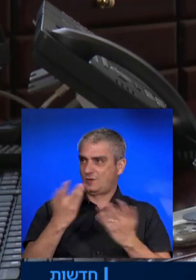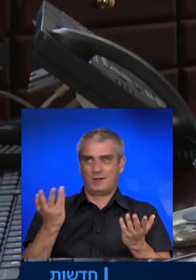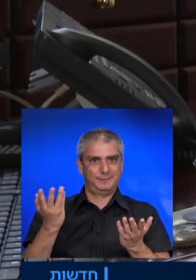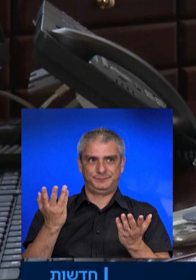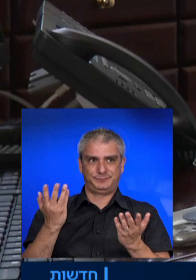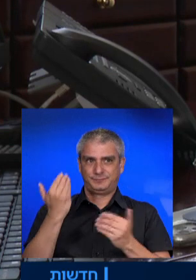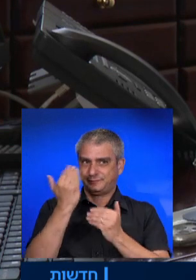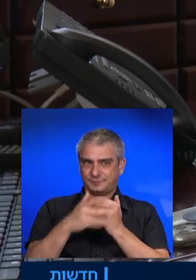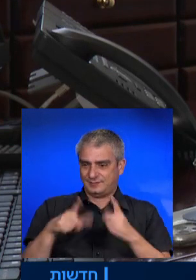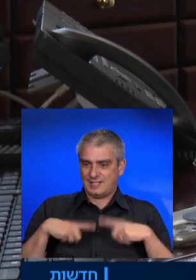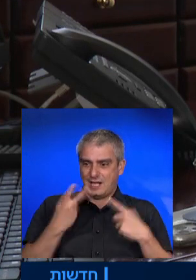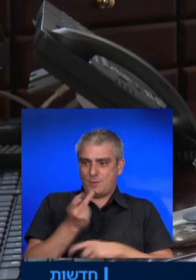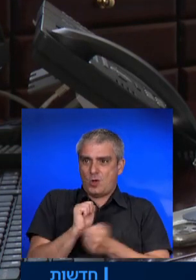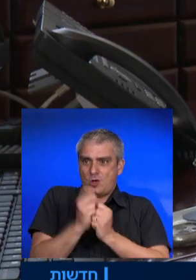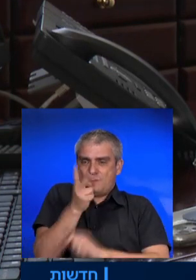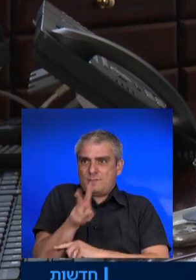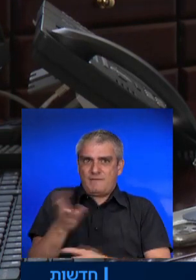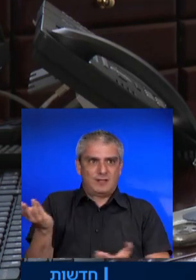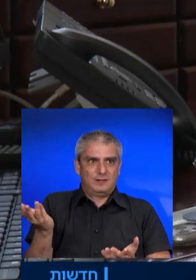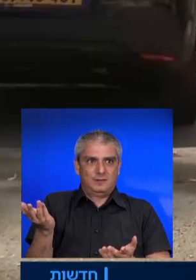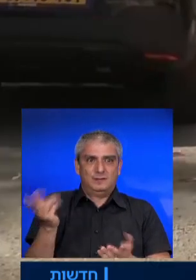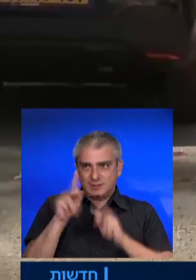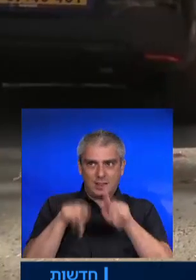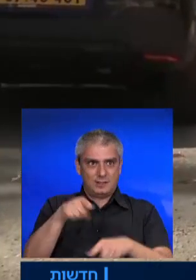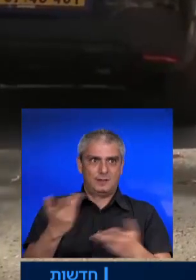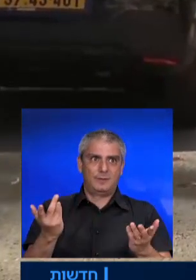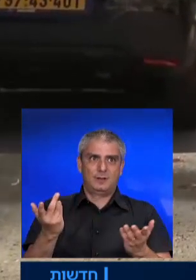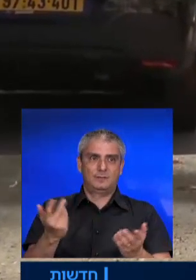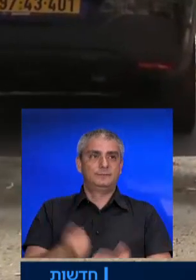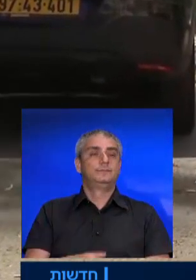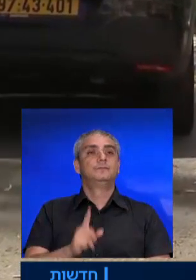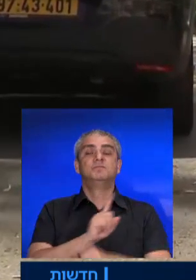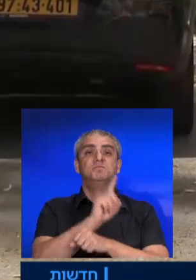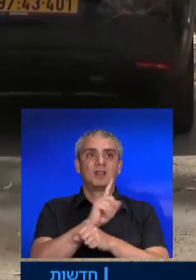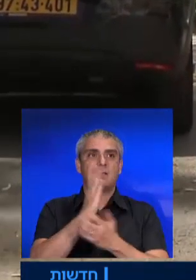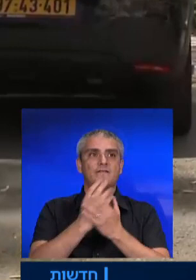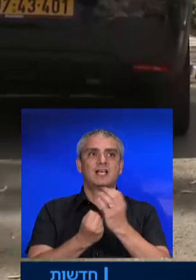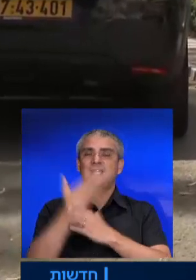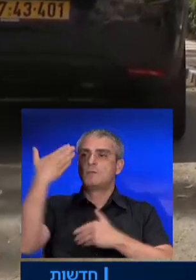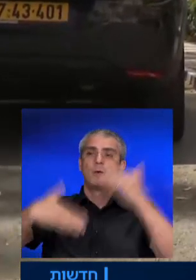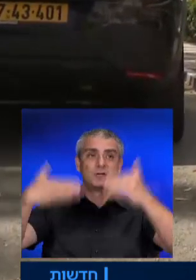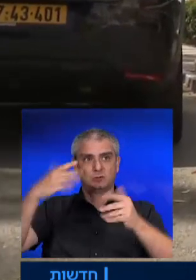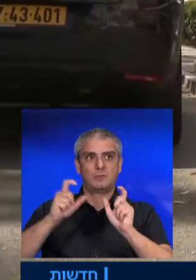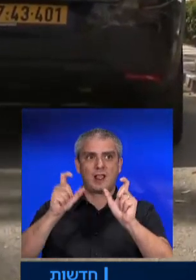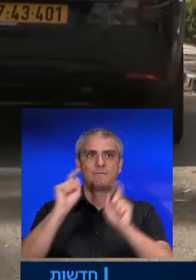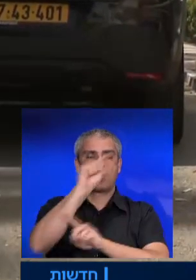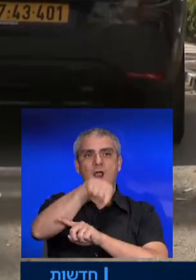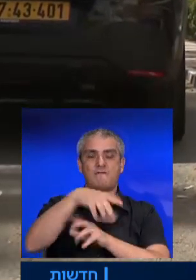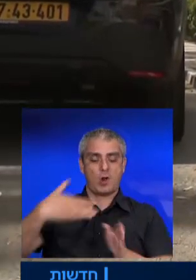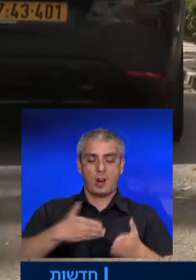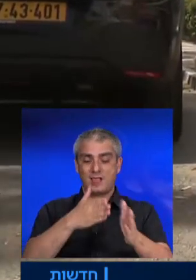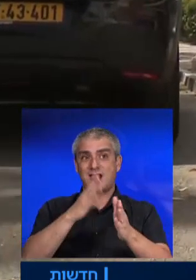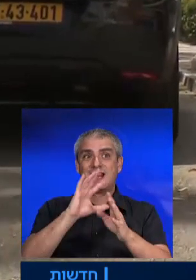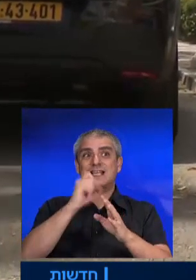בסוף זה עניין של חיים ומוות, וצריך לטפל בזה ומטפלו בזה. בינתיים הוקמו מחסומים שימנעו גישה לאזור הנחל במקרה